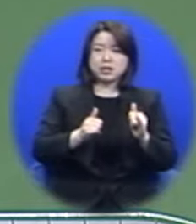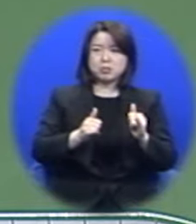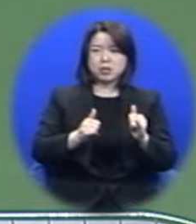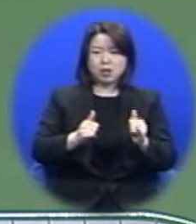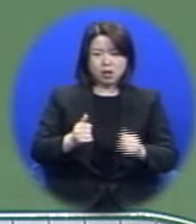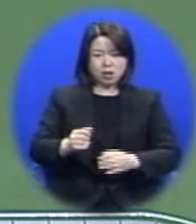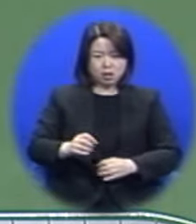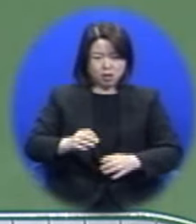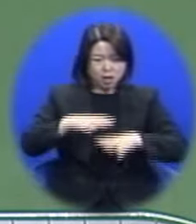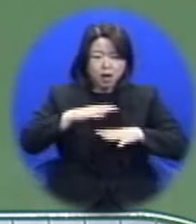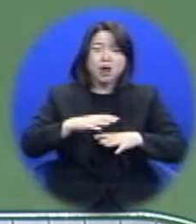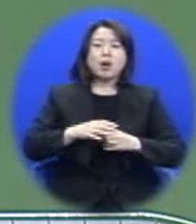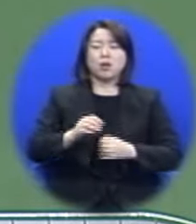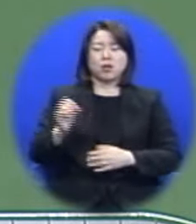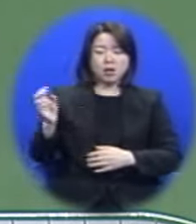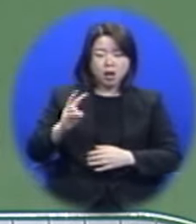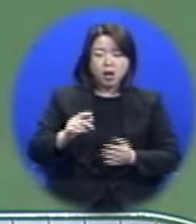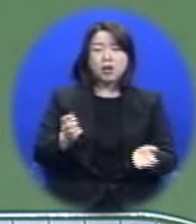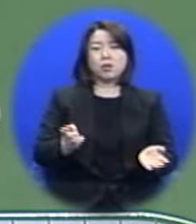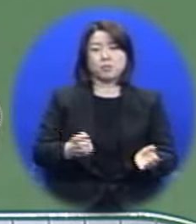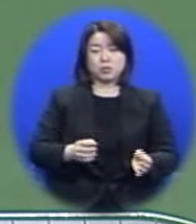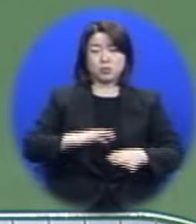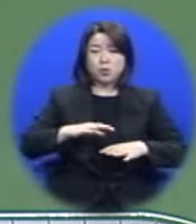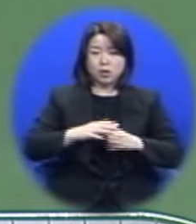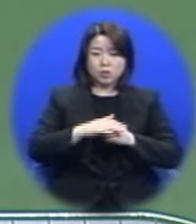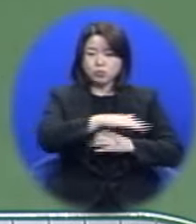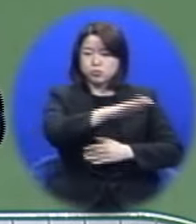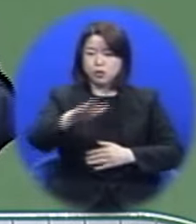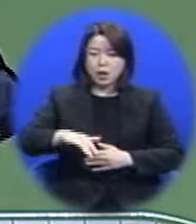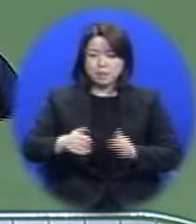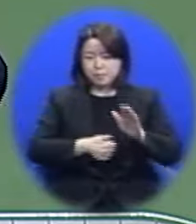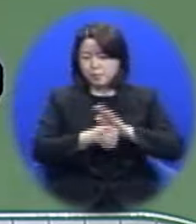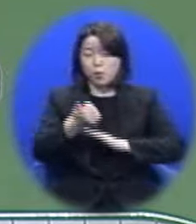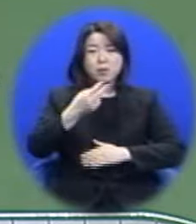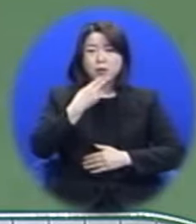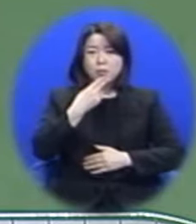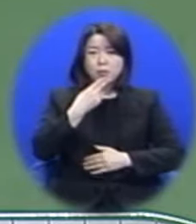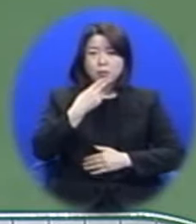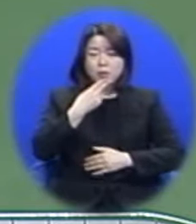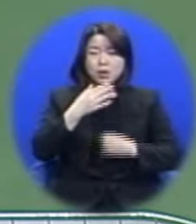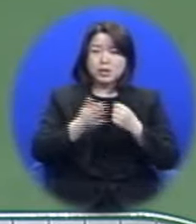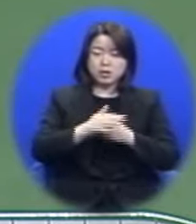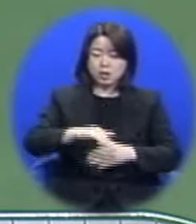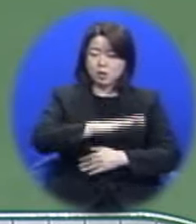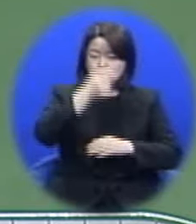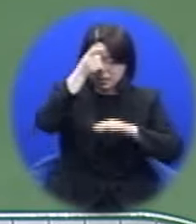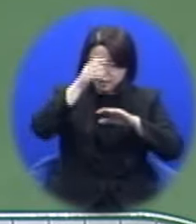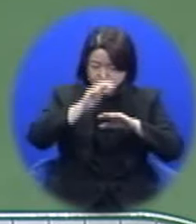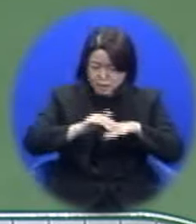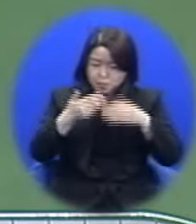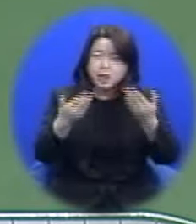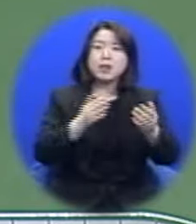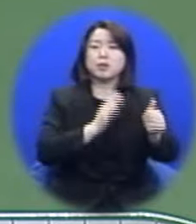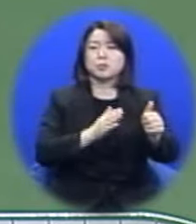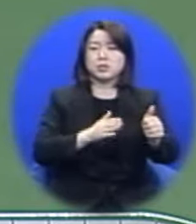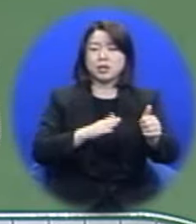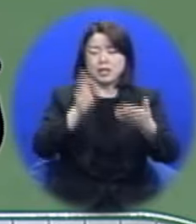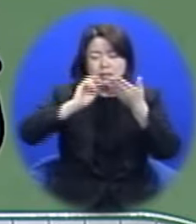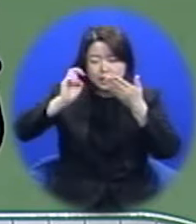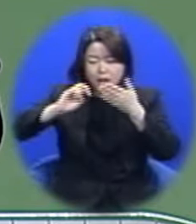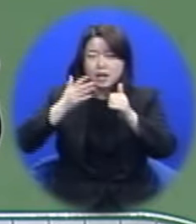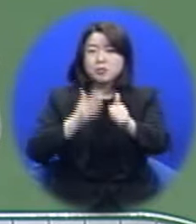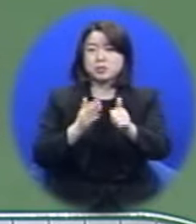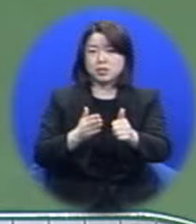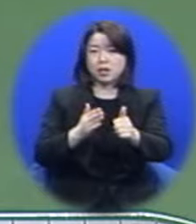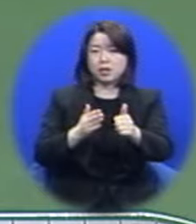소스라치게 놀라면서 이러면 우리 소망 없습니다. 그래서 우리 예배합시다. 찬양합시다. 그렇게